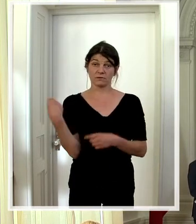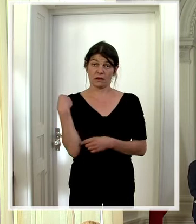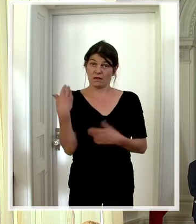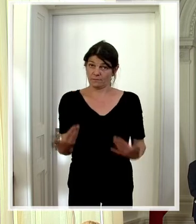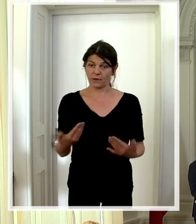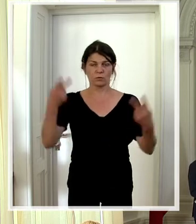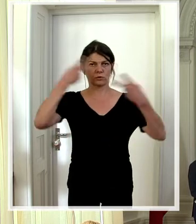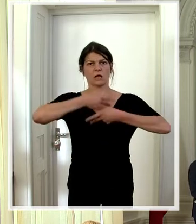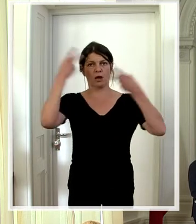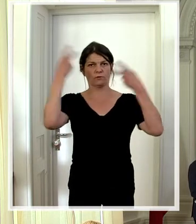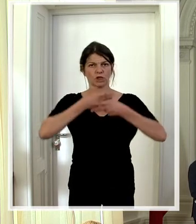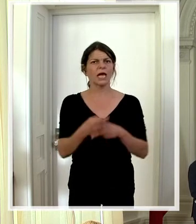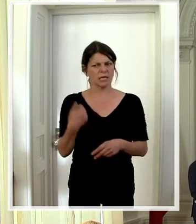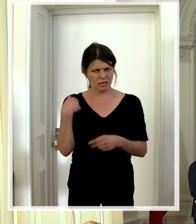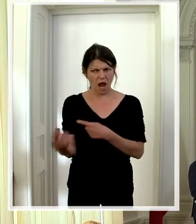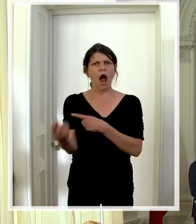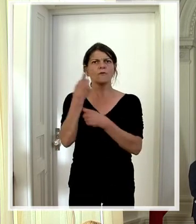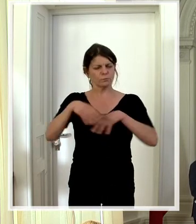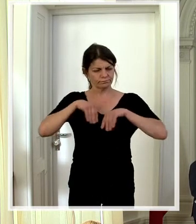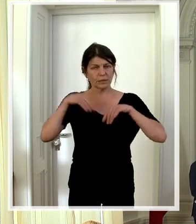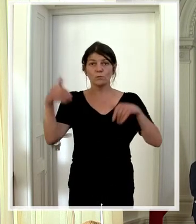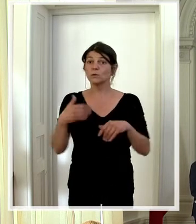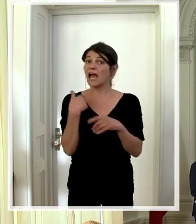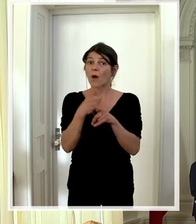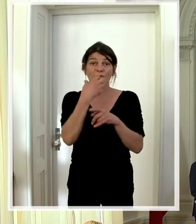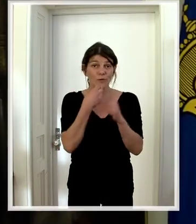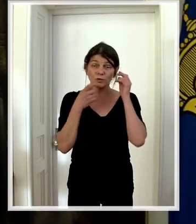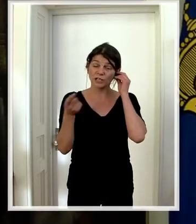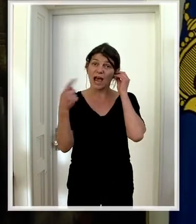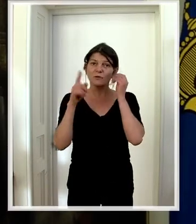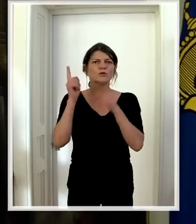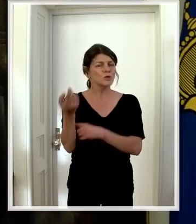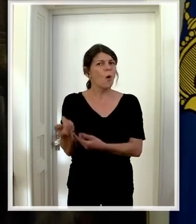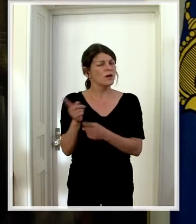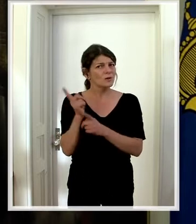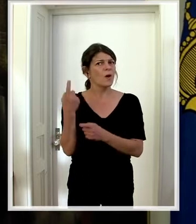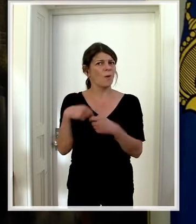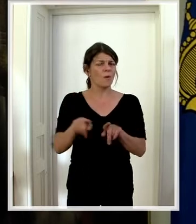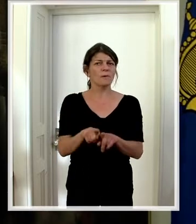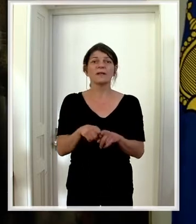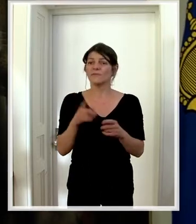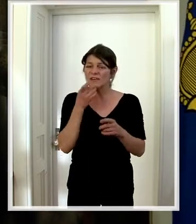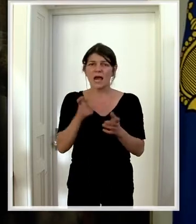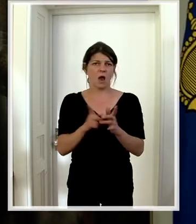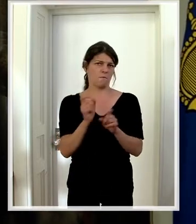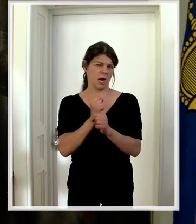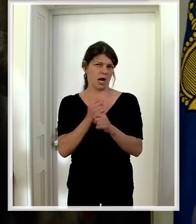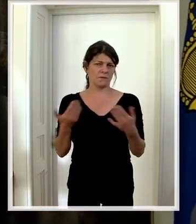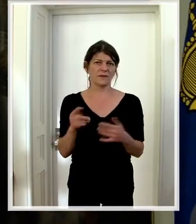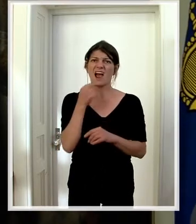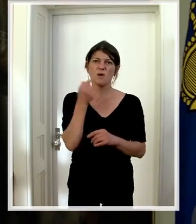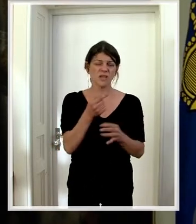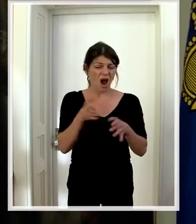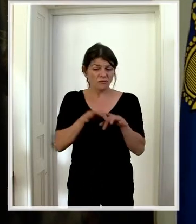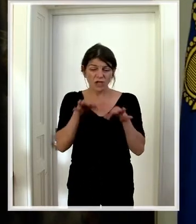ist. Und selbstverständlich nehmen wir den Auftrag an. Wir haben uns auch gewünscht, dass der Auftrag so also kommt. Und das soll natürlich auch gemacht werden. Die Aussage, dass auf der